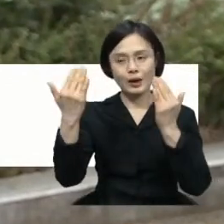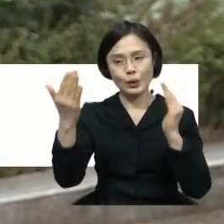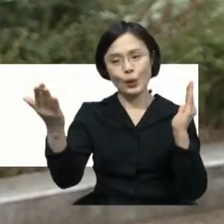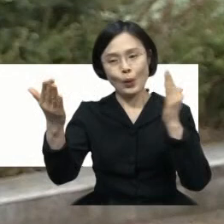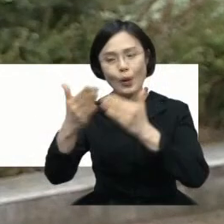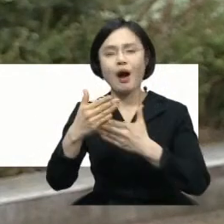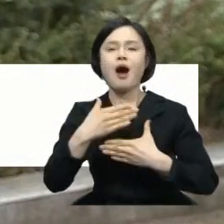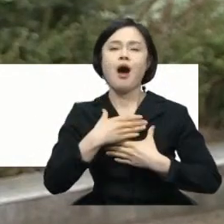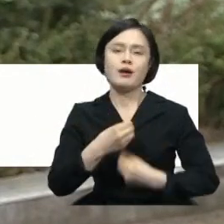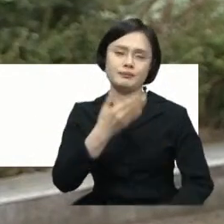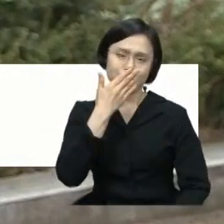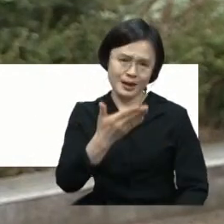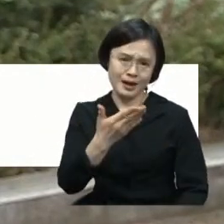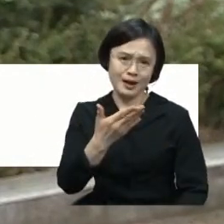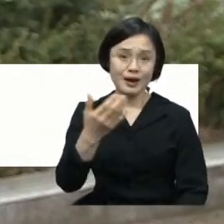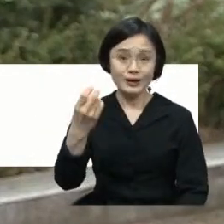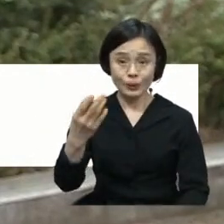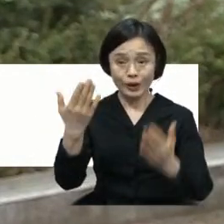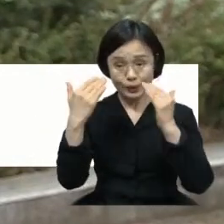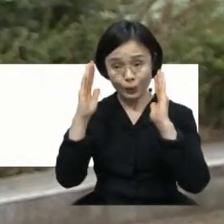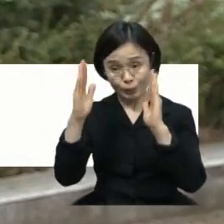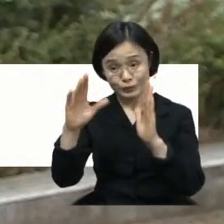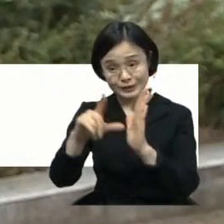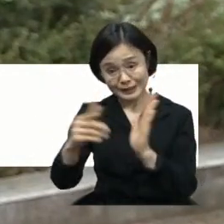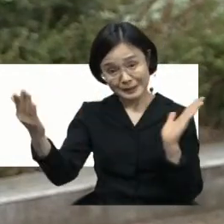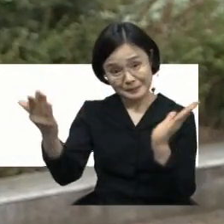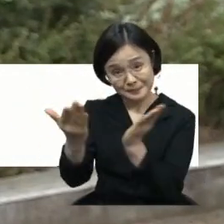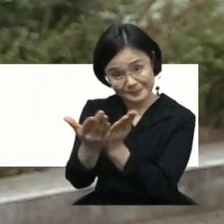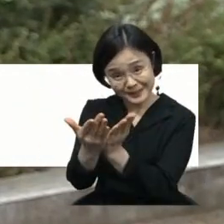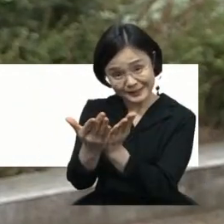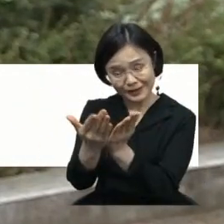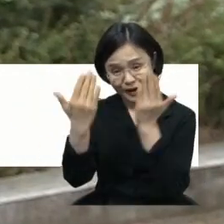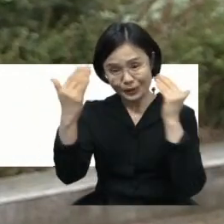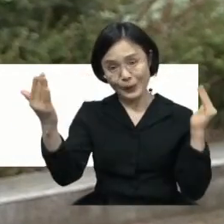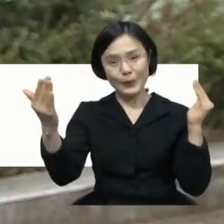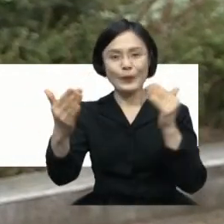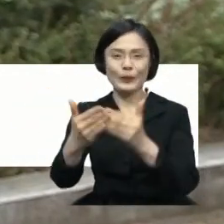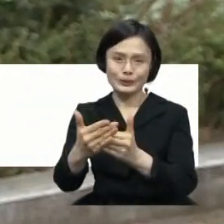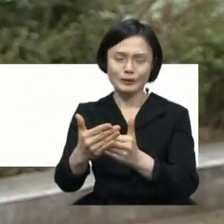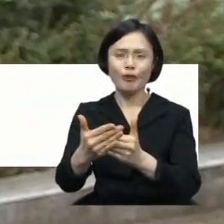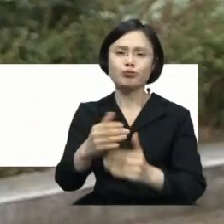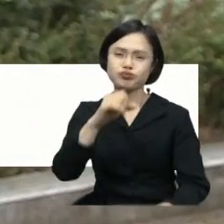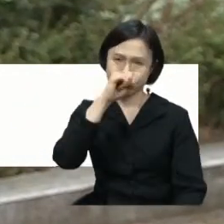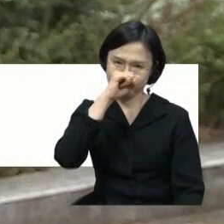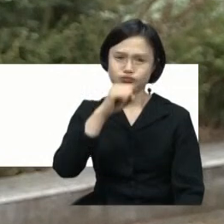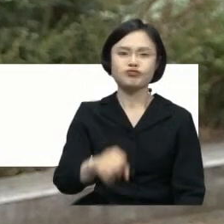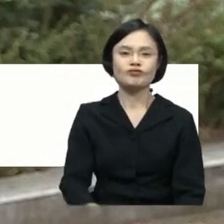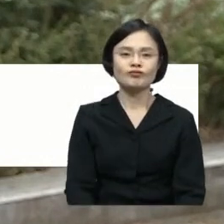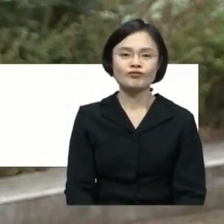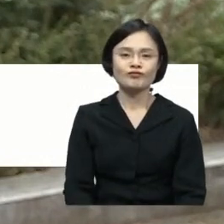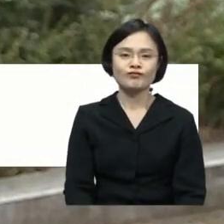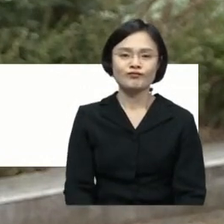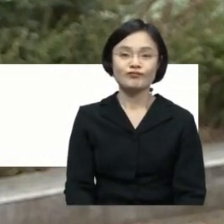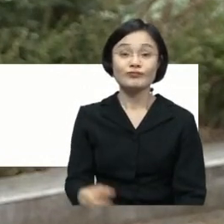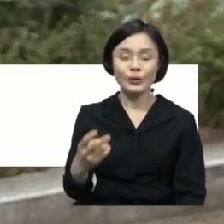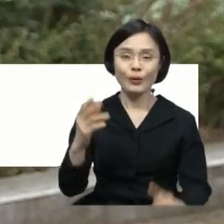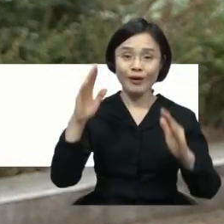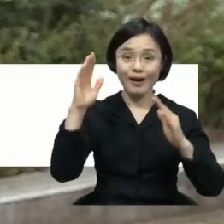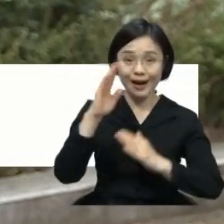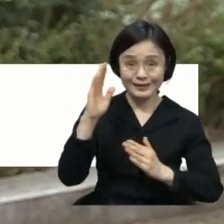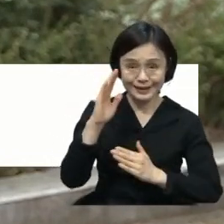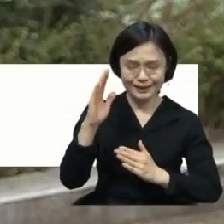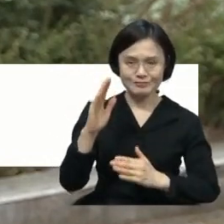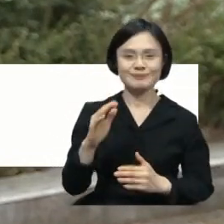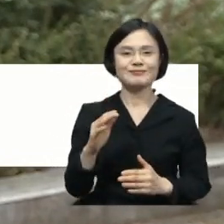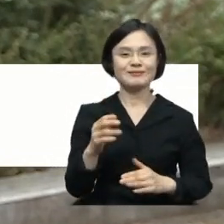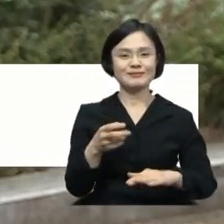맞춰서 학생들이 제 시간에 학교에 등교할 수 있다는 게 좋은 점인 것 같습니다. 그리고 무엇보다 학생들이 편하게